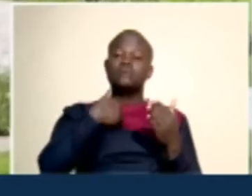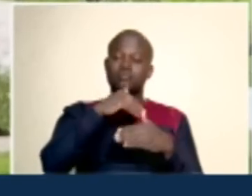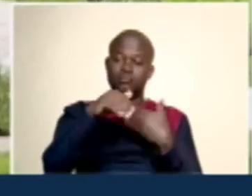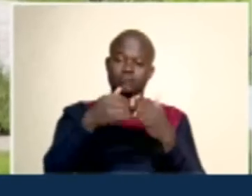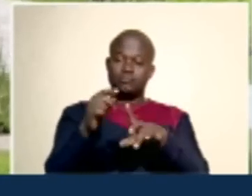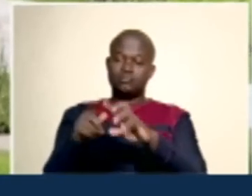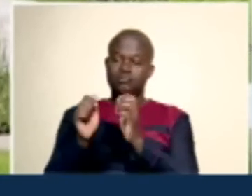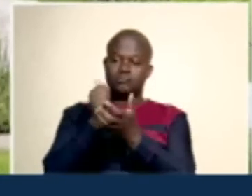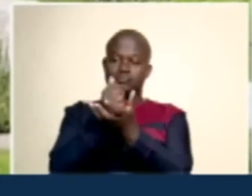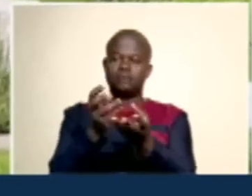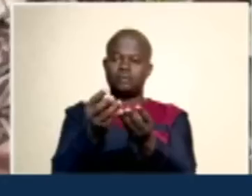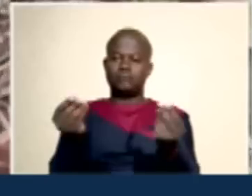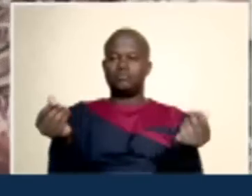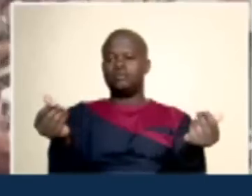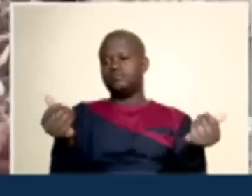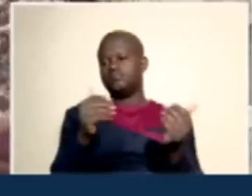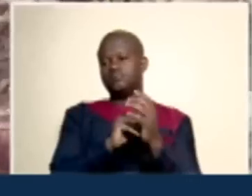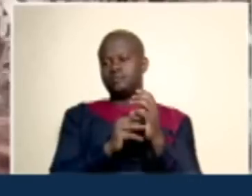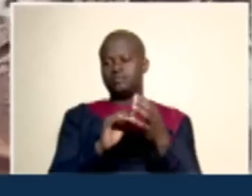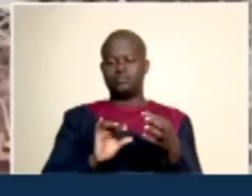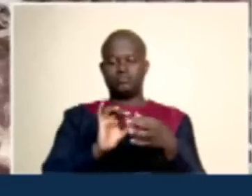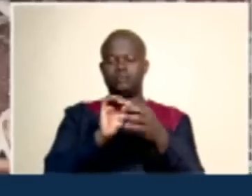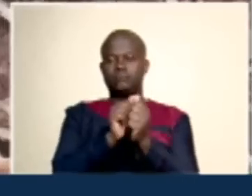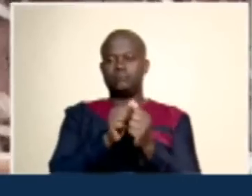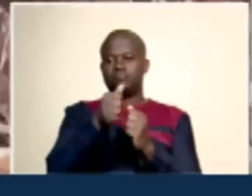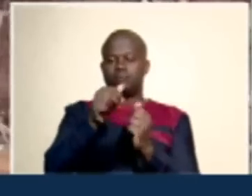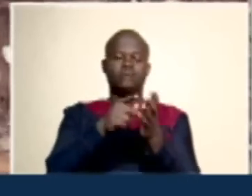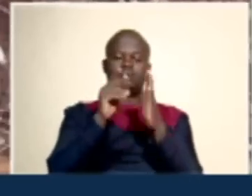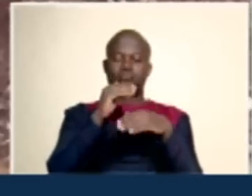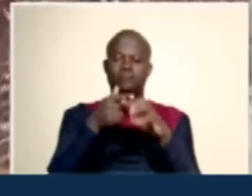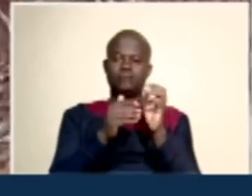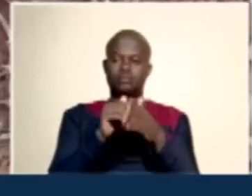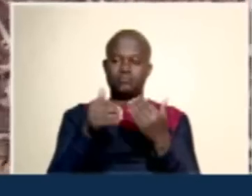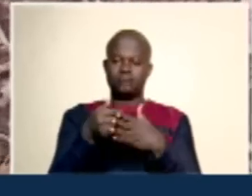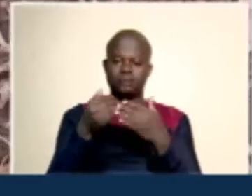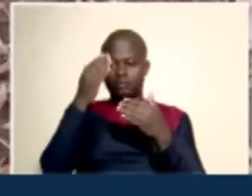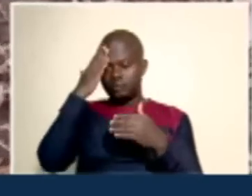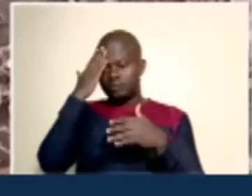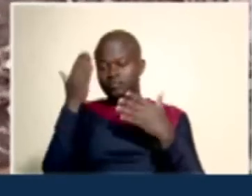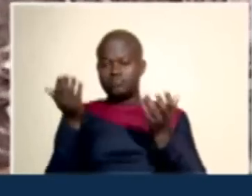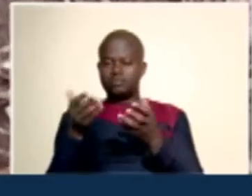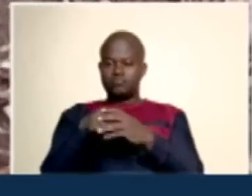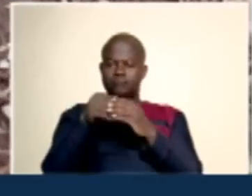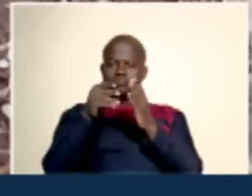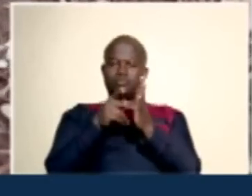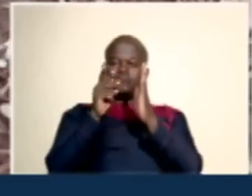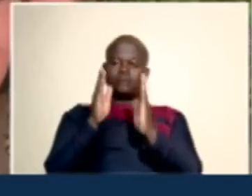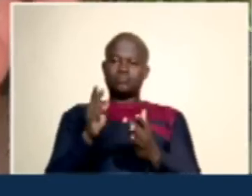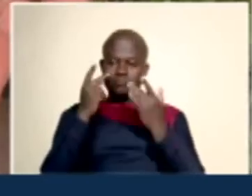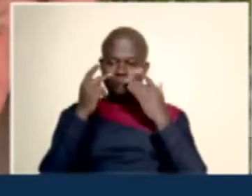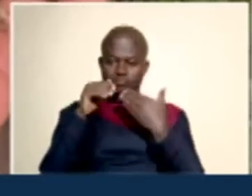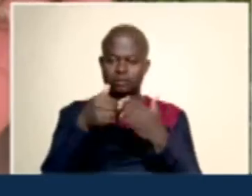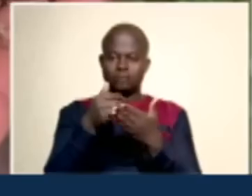bitandukanye twabafasha kubikemura no kubahuza n'abo baguzi ariko icyo twamenye ni uko hari umuguzi wabonye mushyashya